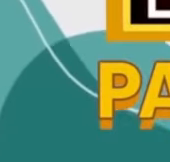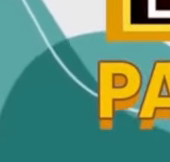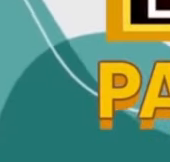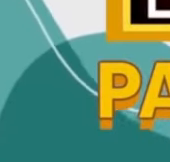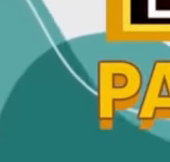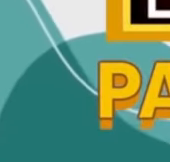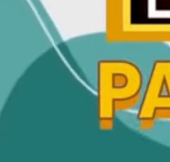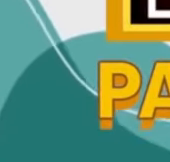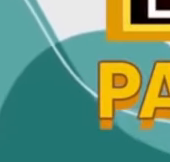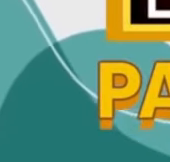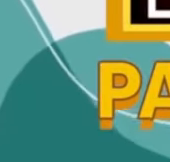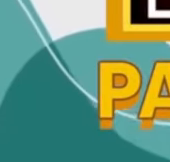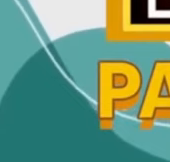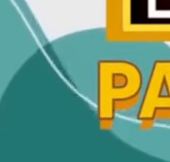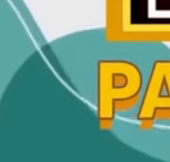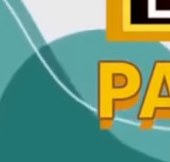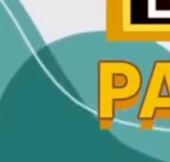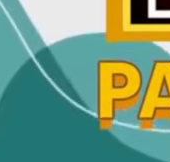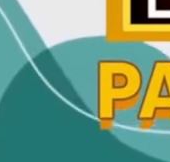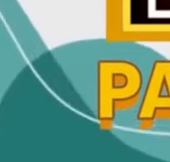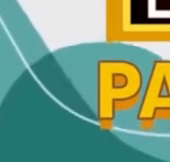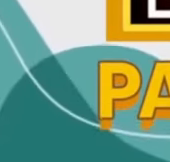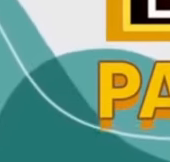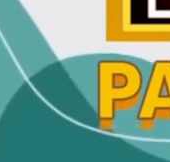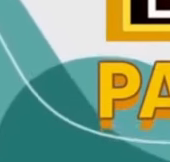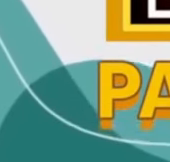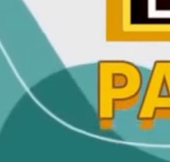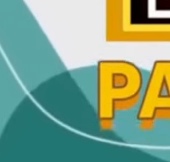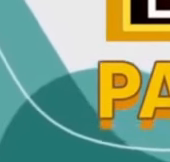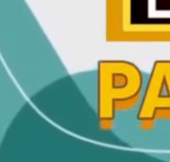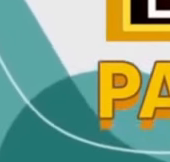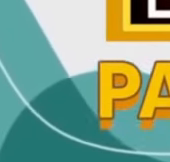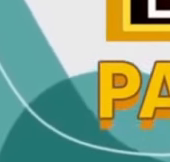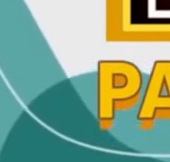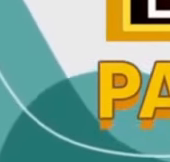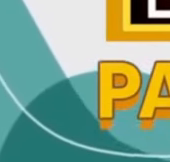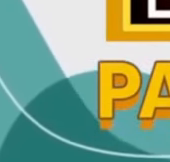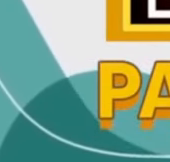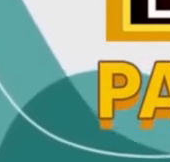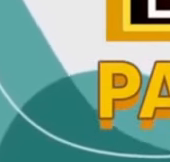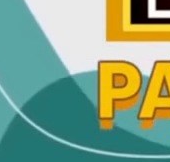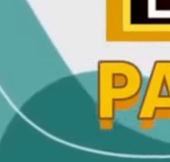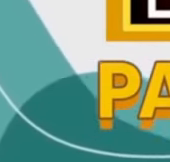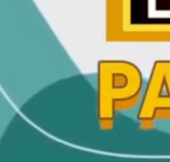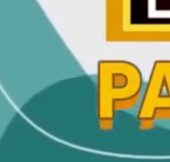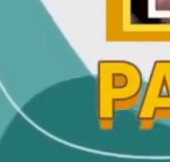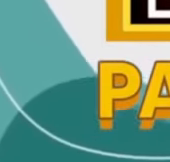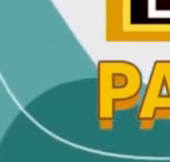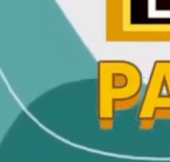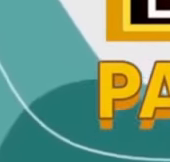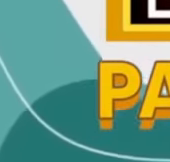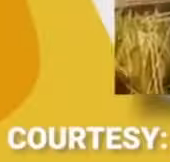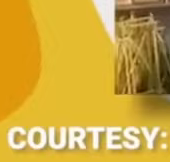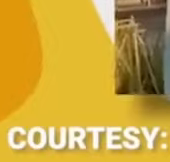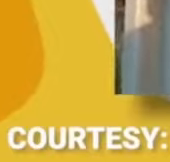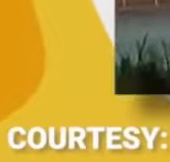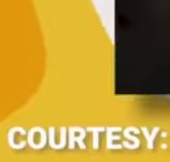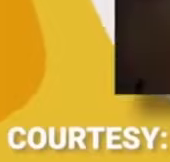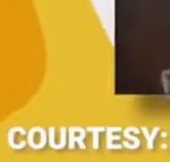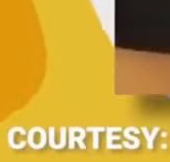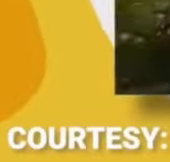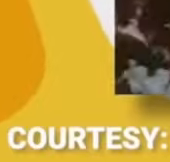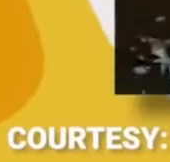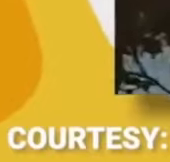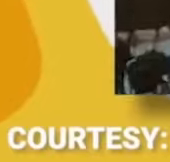though I'm a solo rider, parang never kong na-experience na solo ako because there are people na sasabay sa akin, kahit di